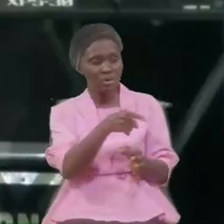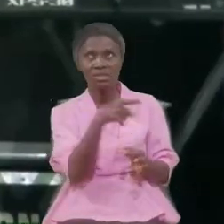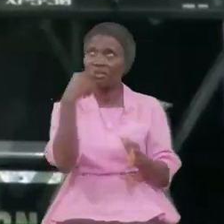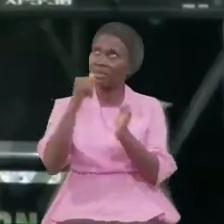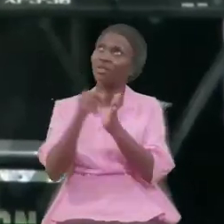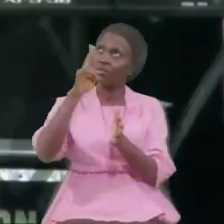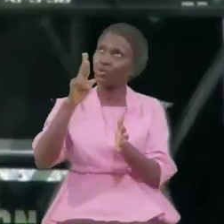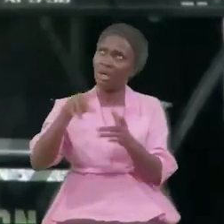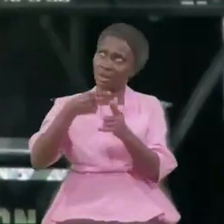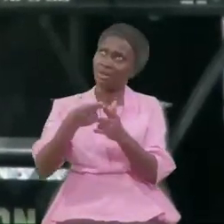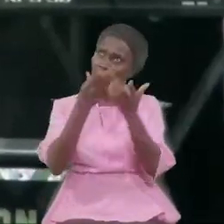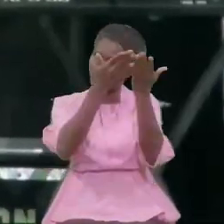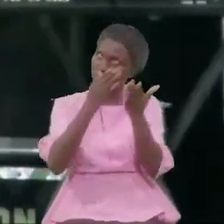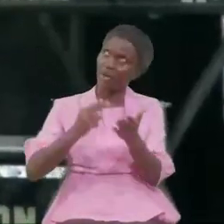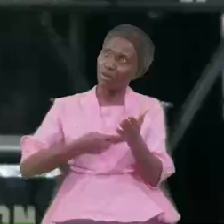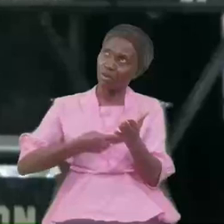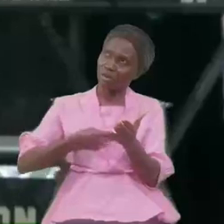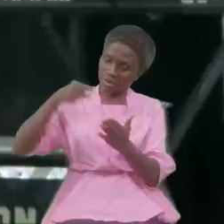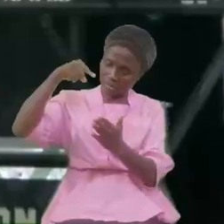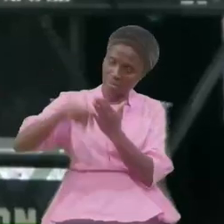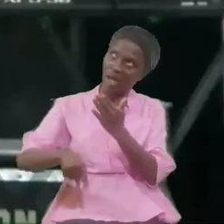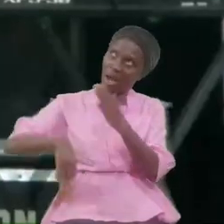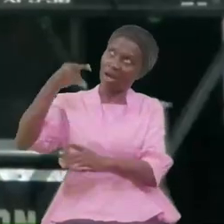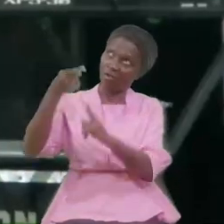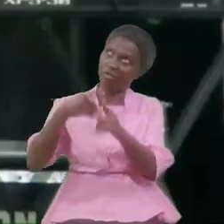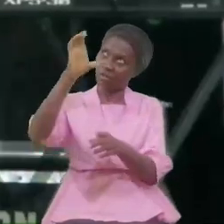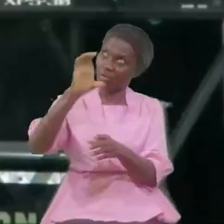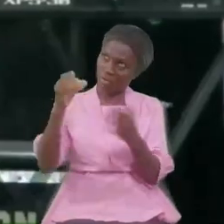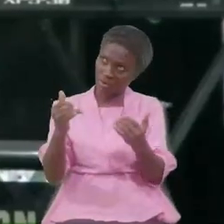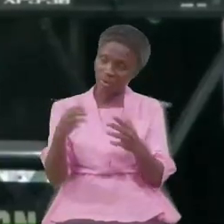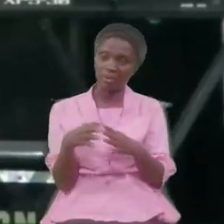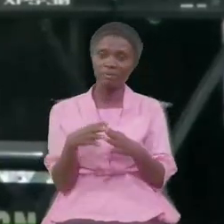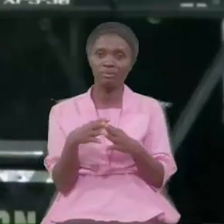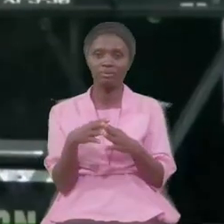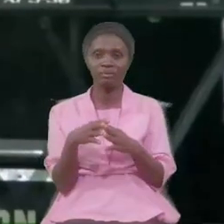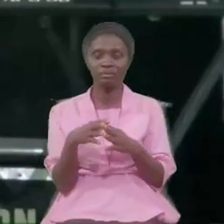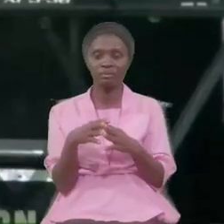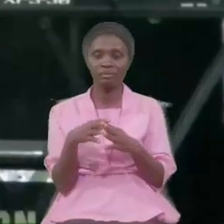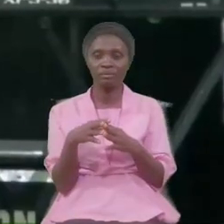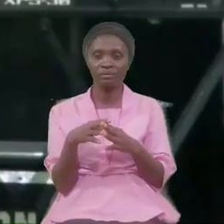si tu es celui que tu dis que tu es, fais-nous descendre de la croix.